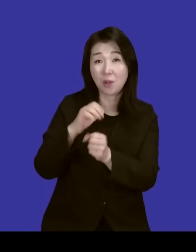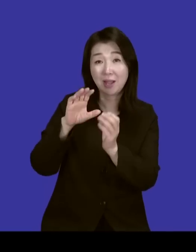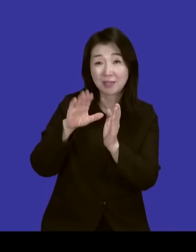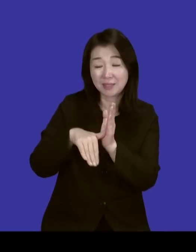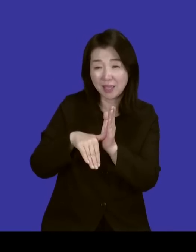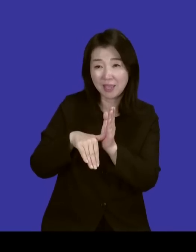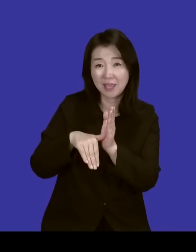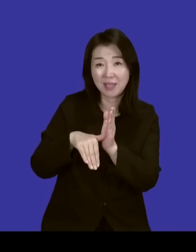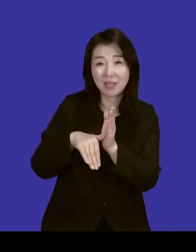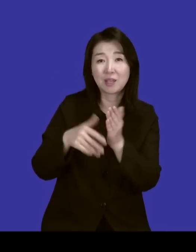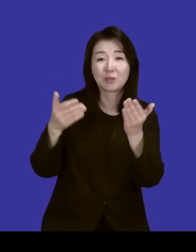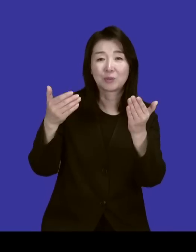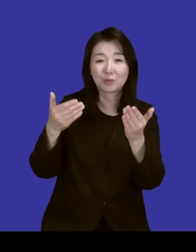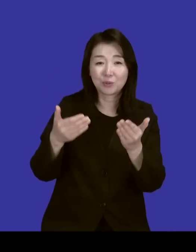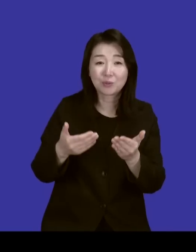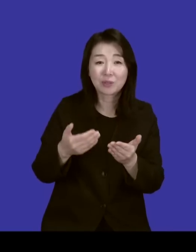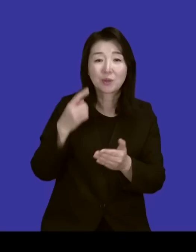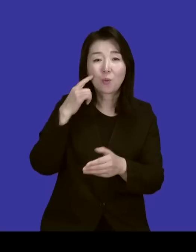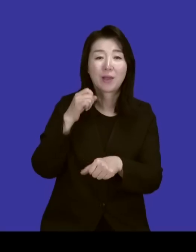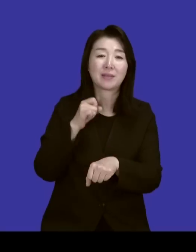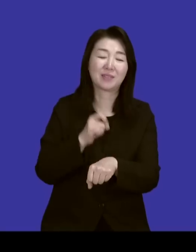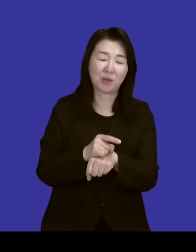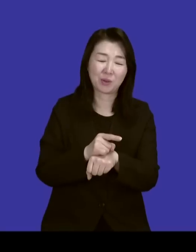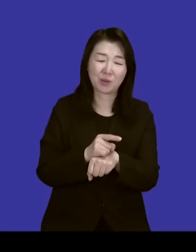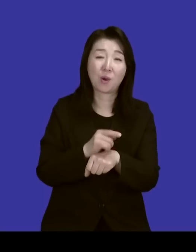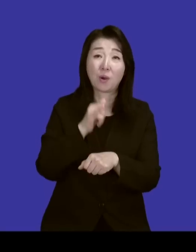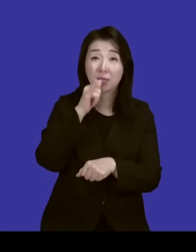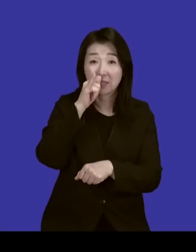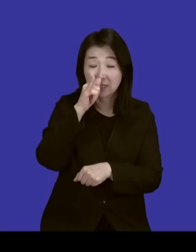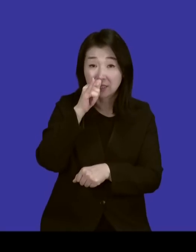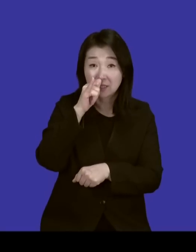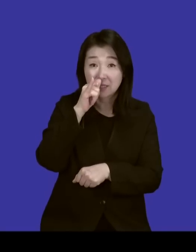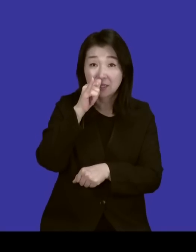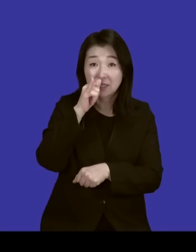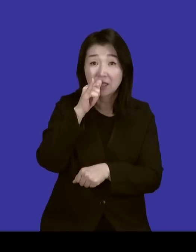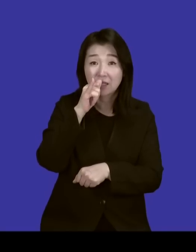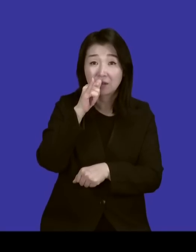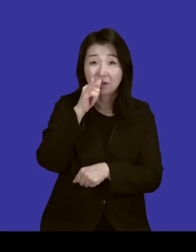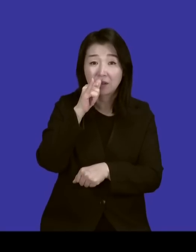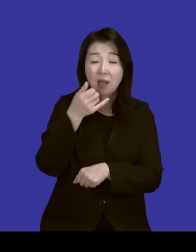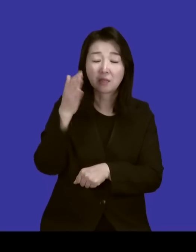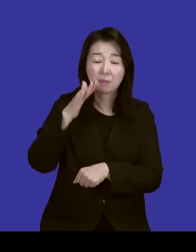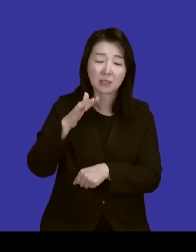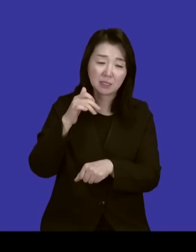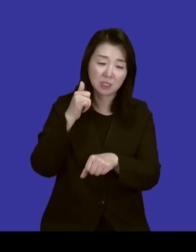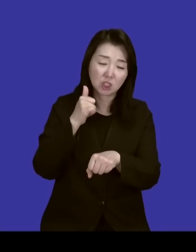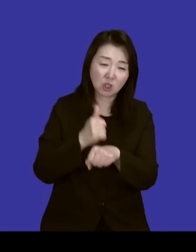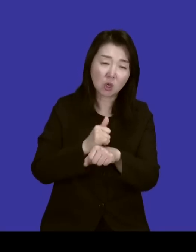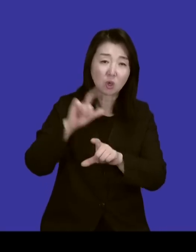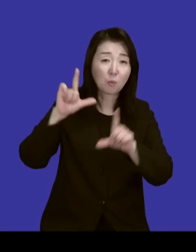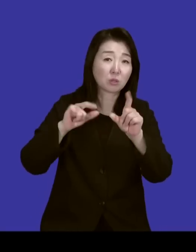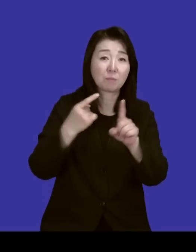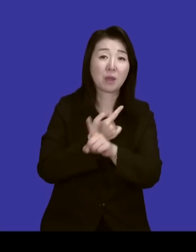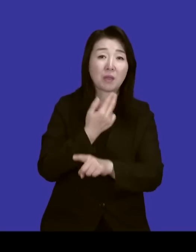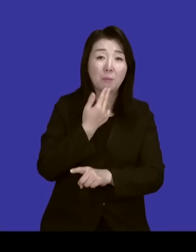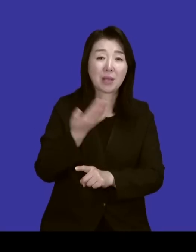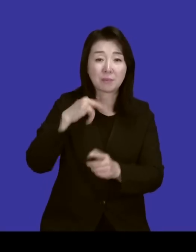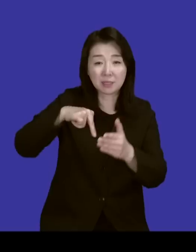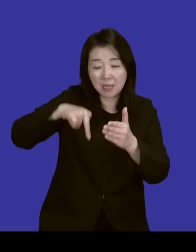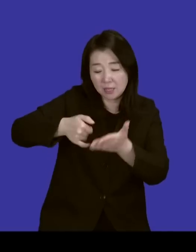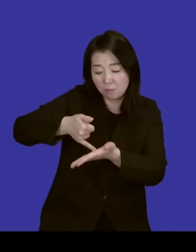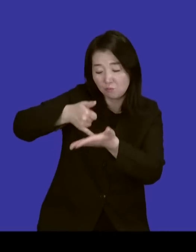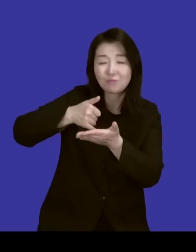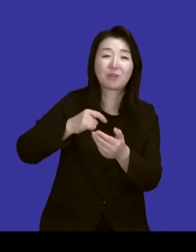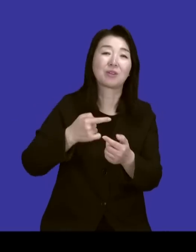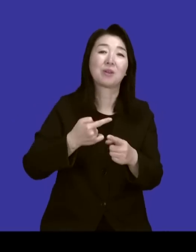주셨던 캐릭터, 성격, 네, 예. 템퍼먼트의 틀이 있거든요. 예. 그 틀은 안 변한데 그 안에 있는 품성들이